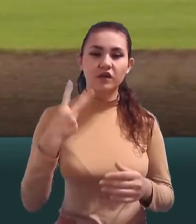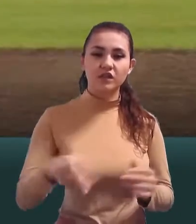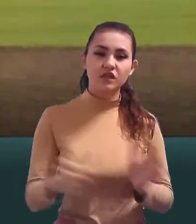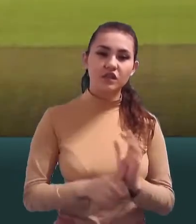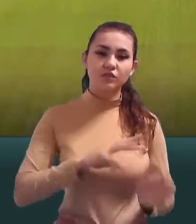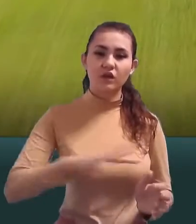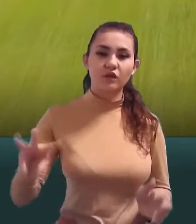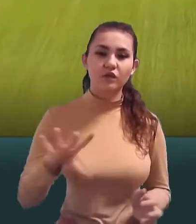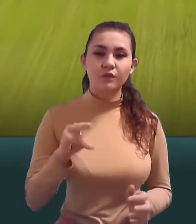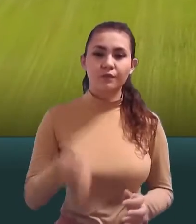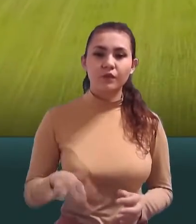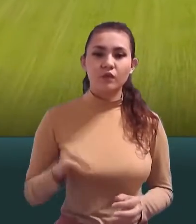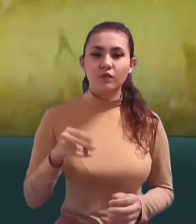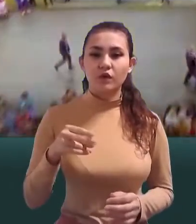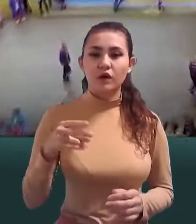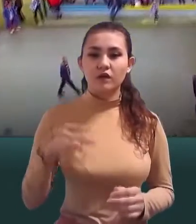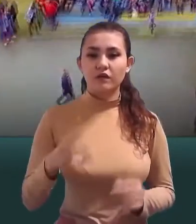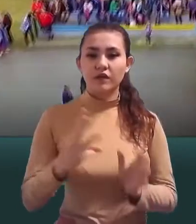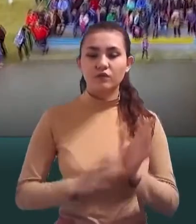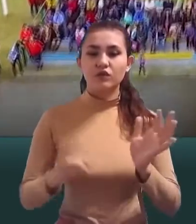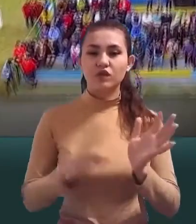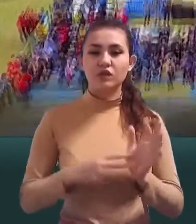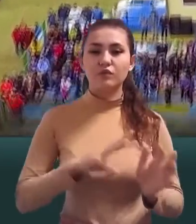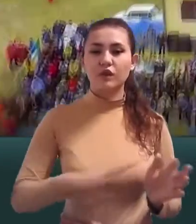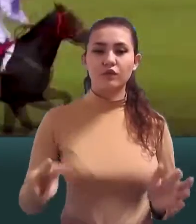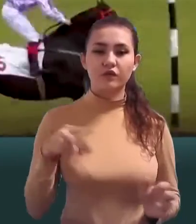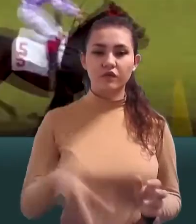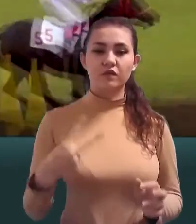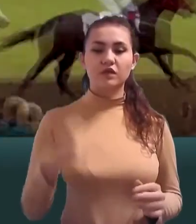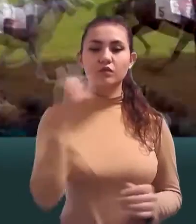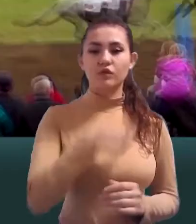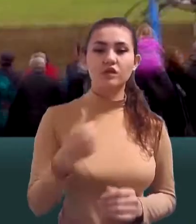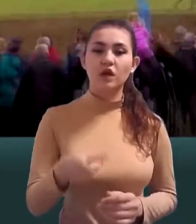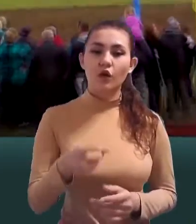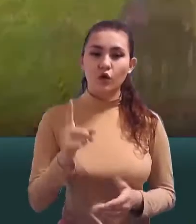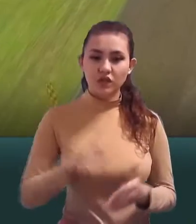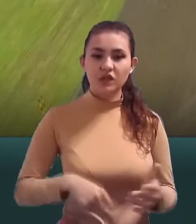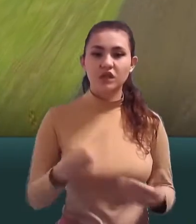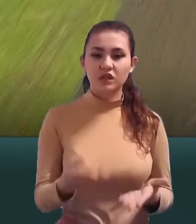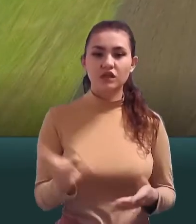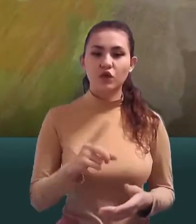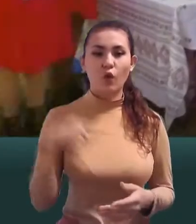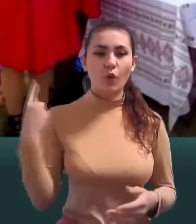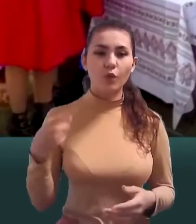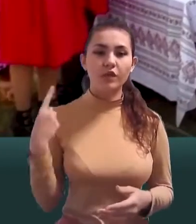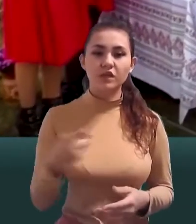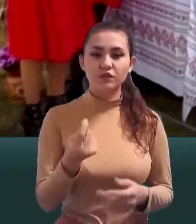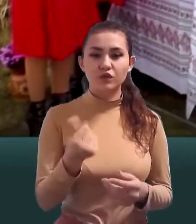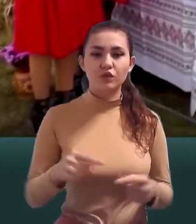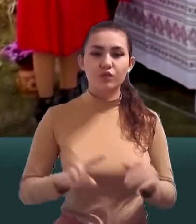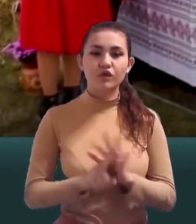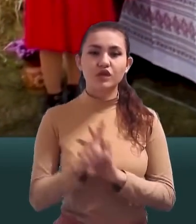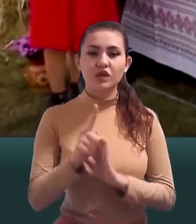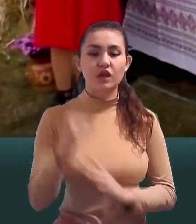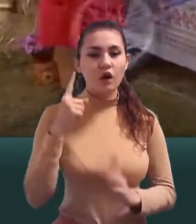20-й 807 мільйонів. Пане Ігорю, скажіть, будь ласка, чи означає це, що область потроху починає